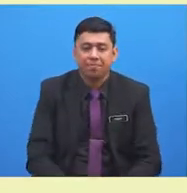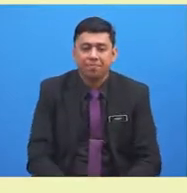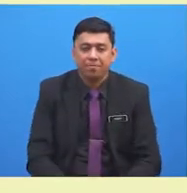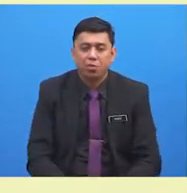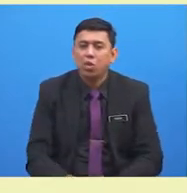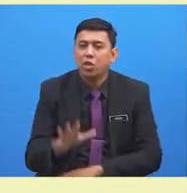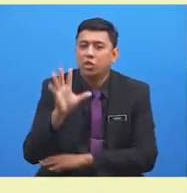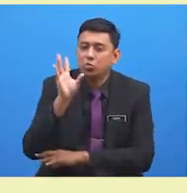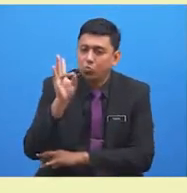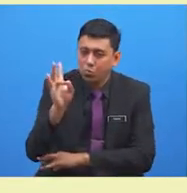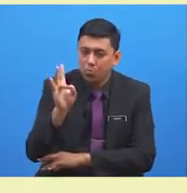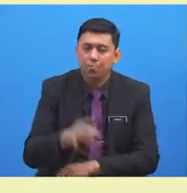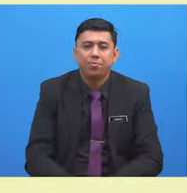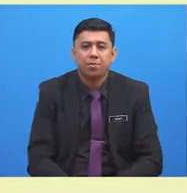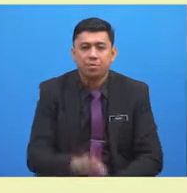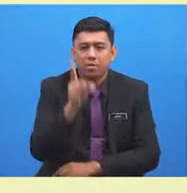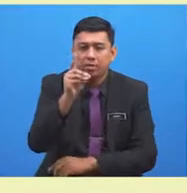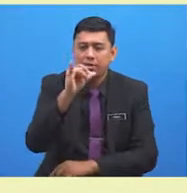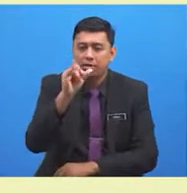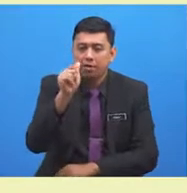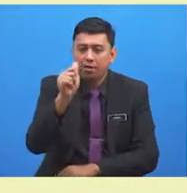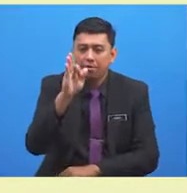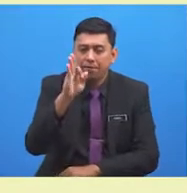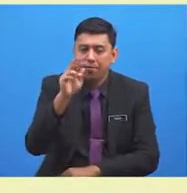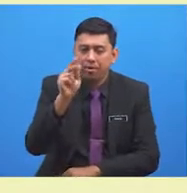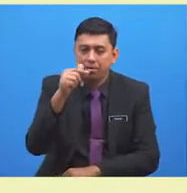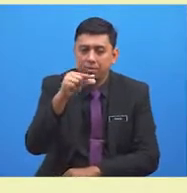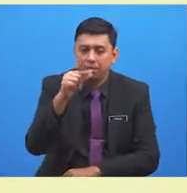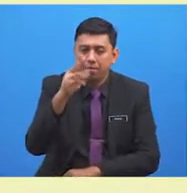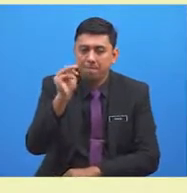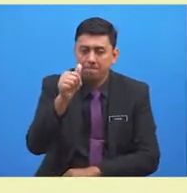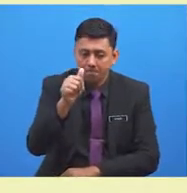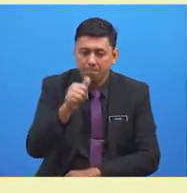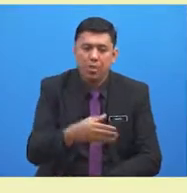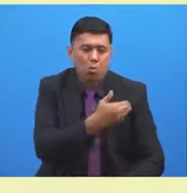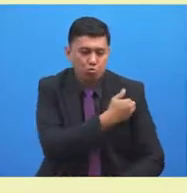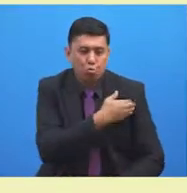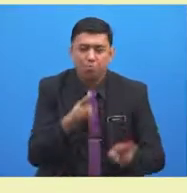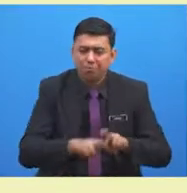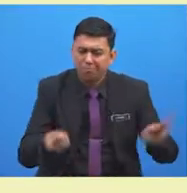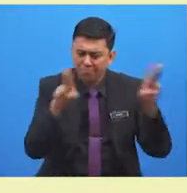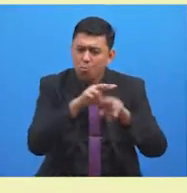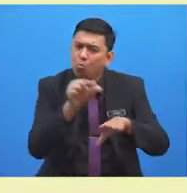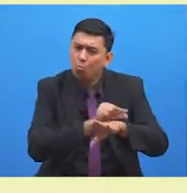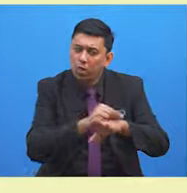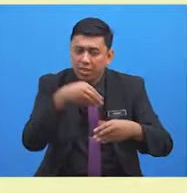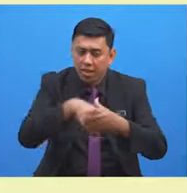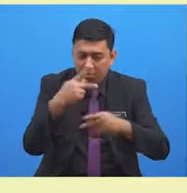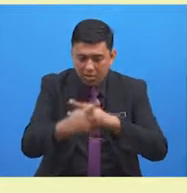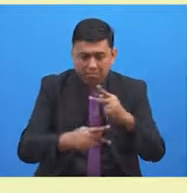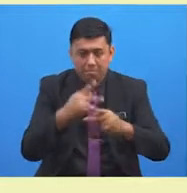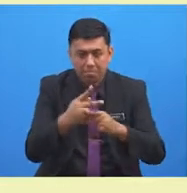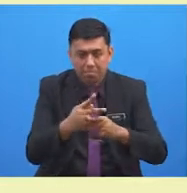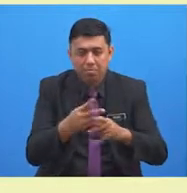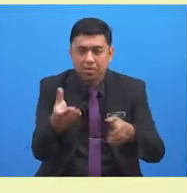Komponen yang ketujuh ialah diafragma. Diafragma adalah otot utama yang digunakan dalam proses